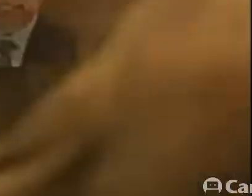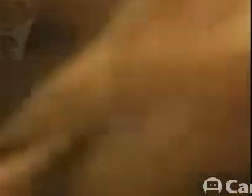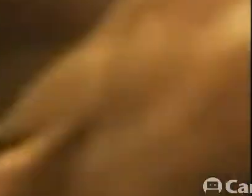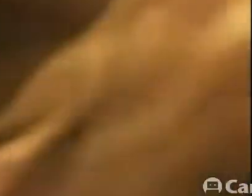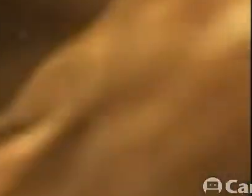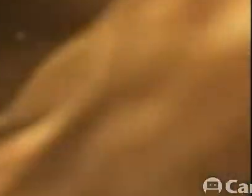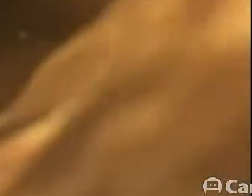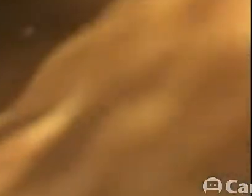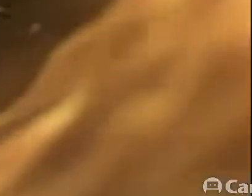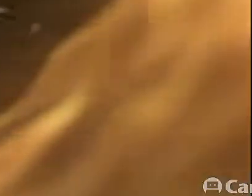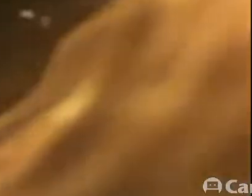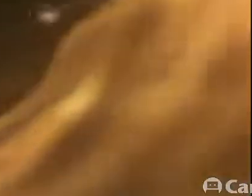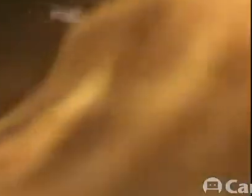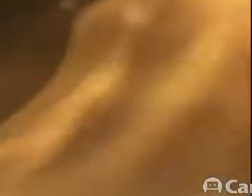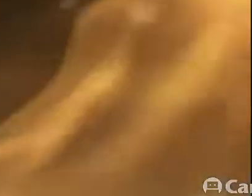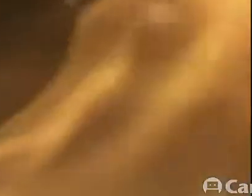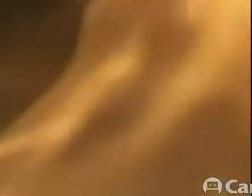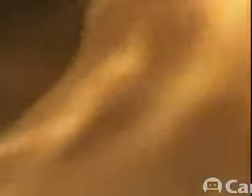Hai